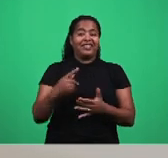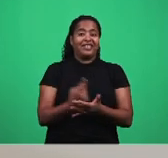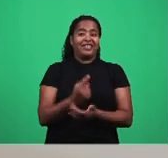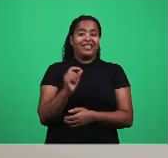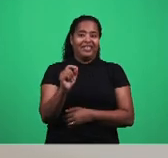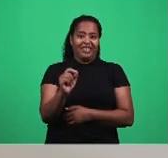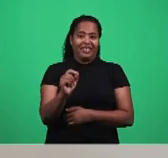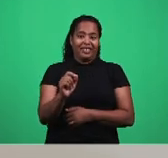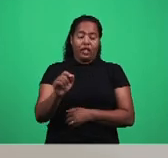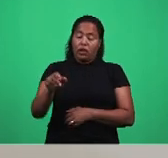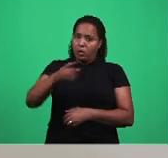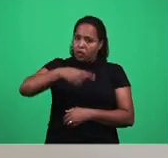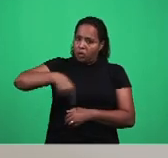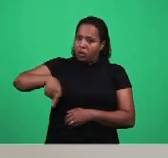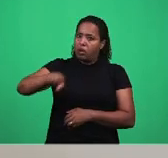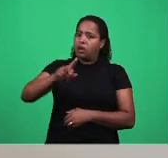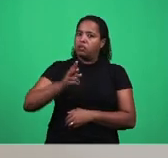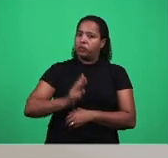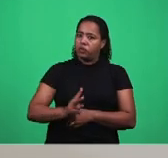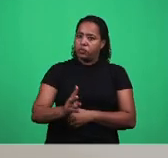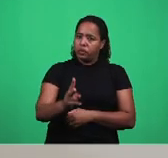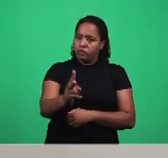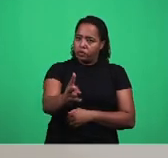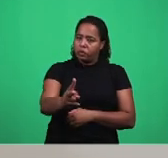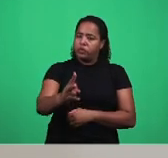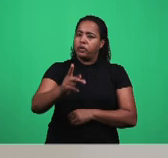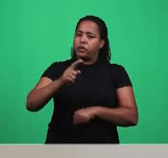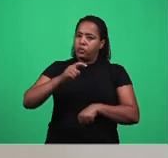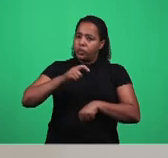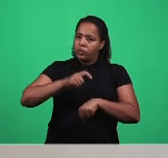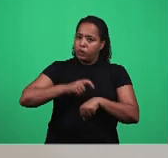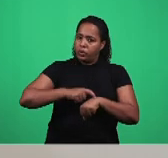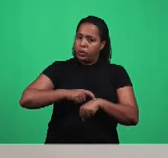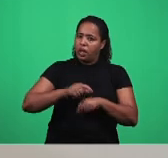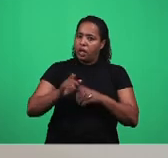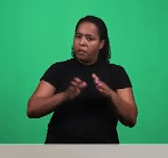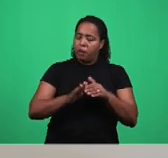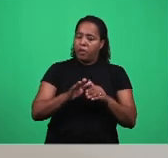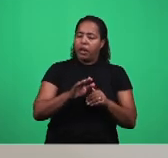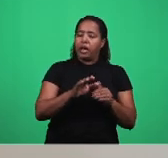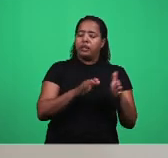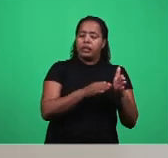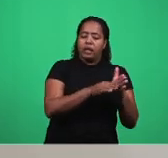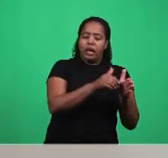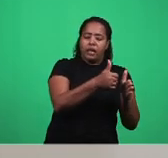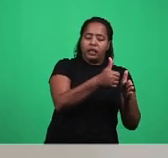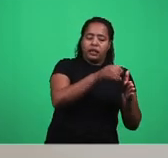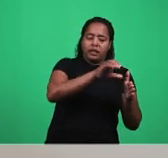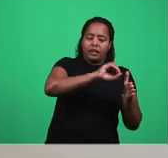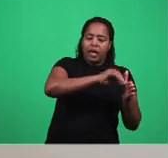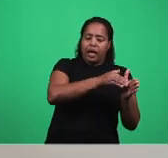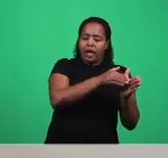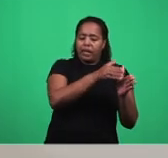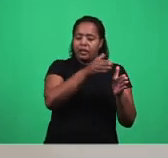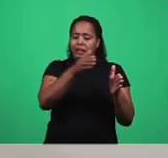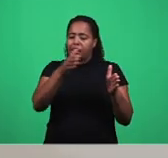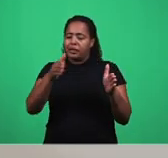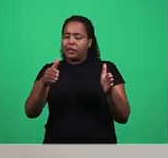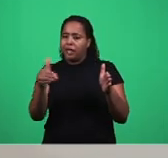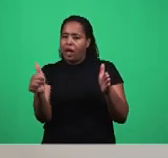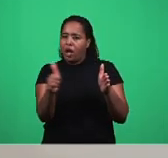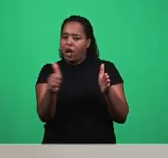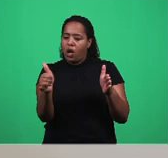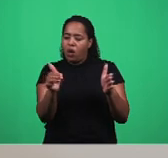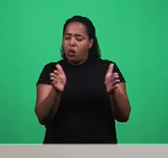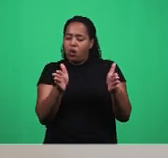cet horaire qui est réservé de 10 heures à 11 heures. Nous sommes en train de recommander ne pas dépasser l'horaire parce que nous voulons notre